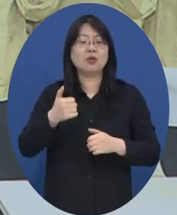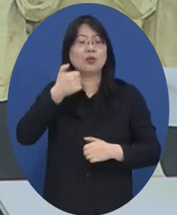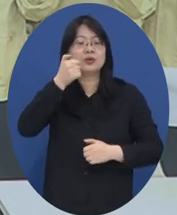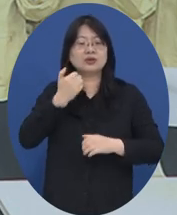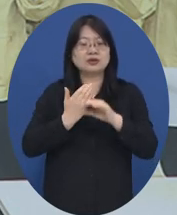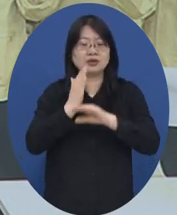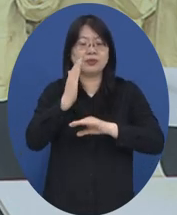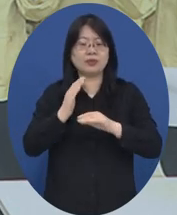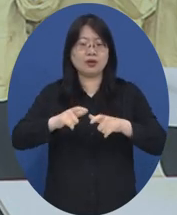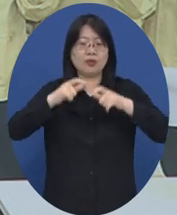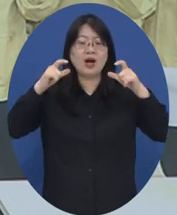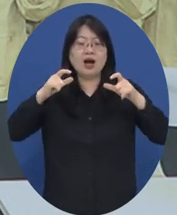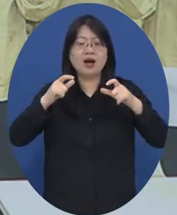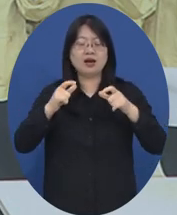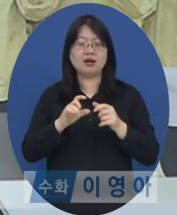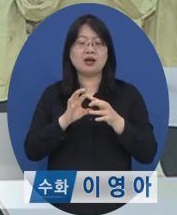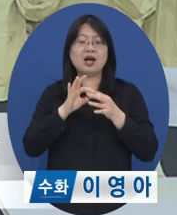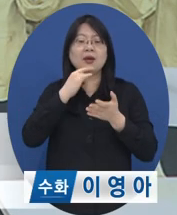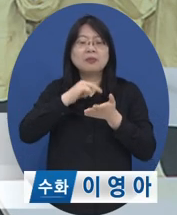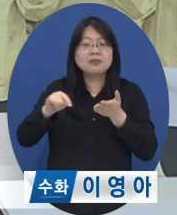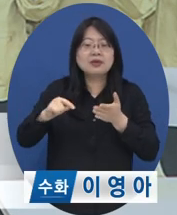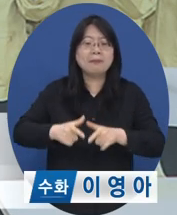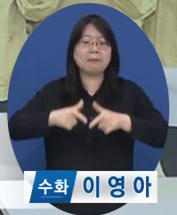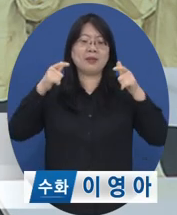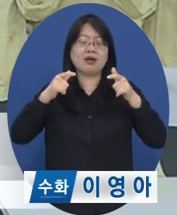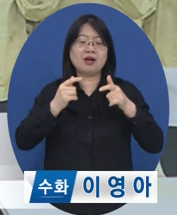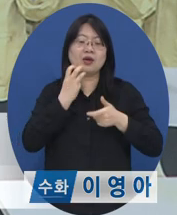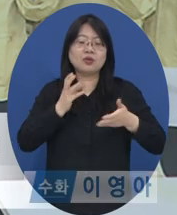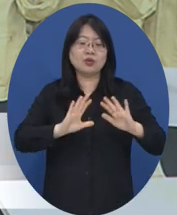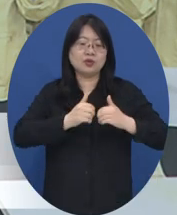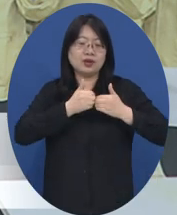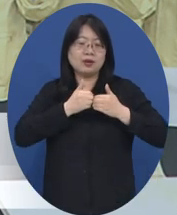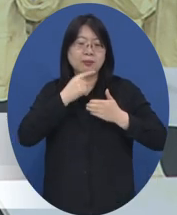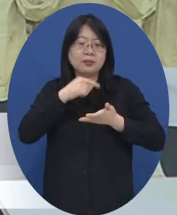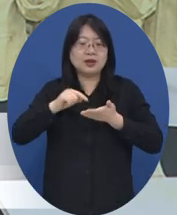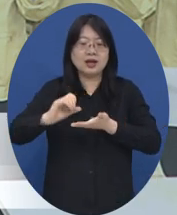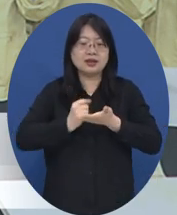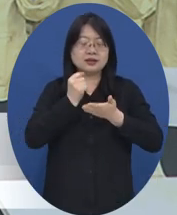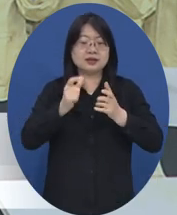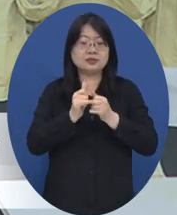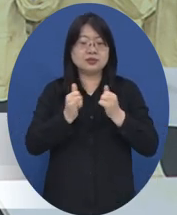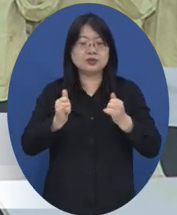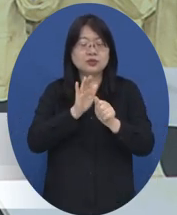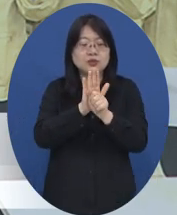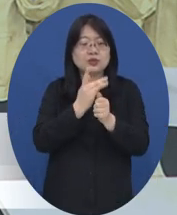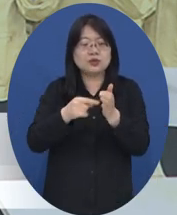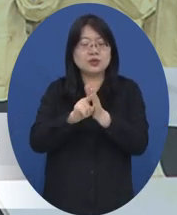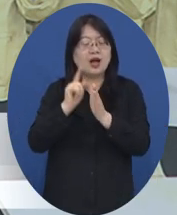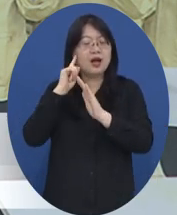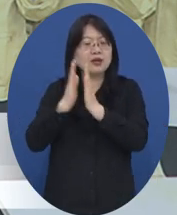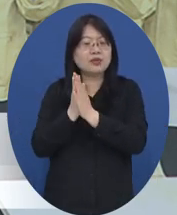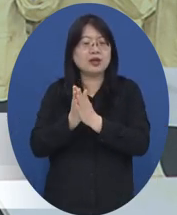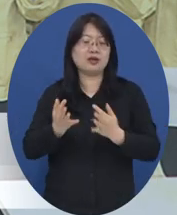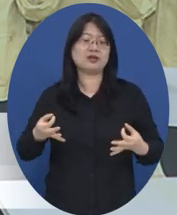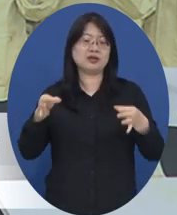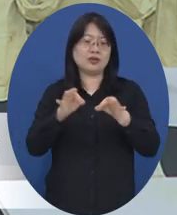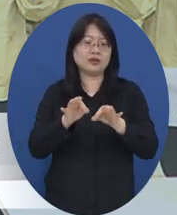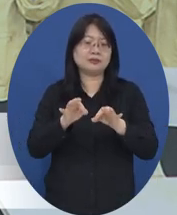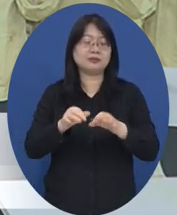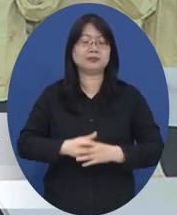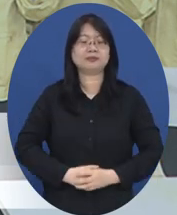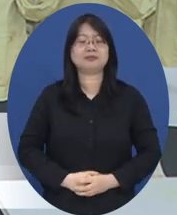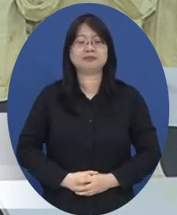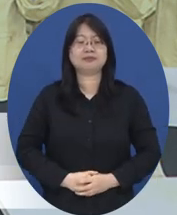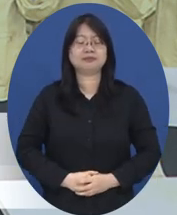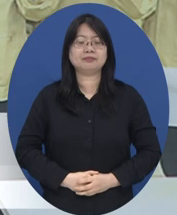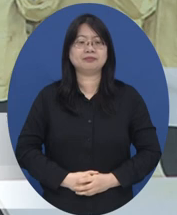코로나19가 50일 넘게 확산되면서 관련 피해도 커지고 있는데요. 경기도의회가 피해를 입은 시민들을 돕기 위해